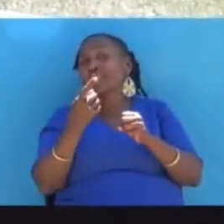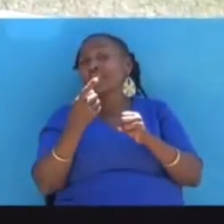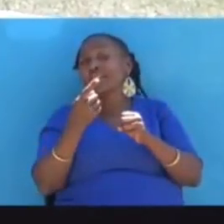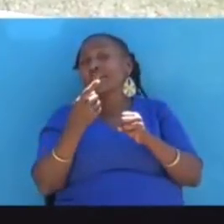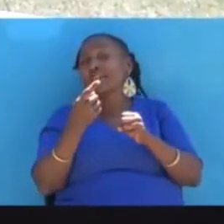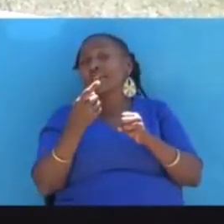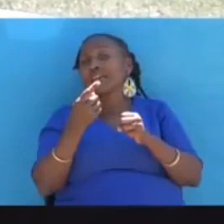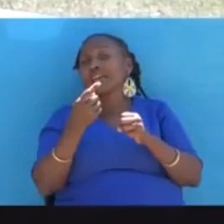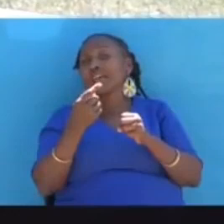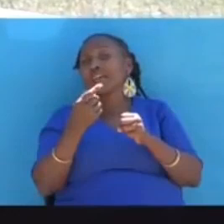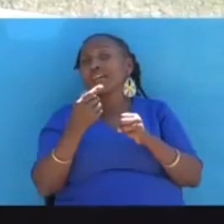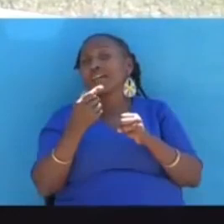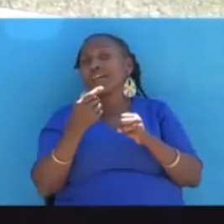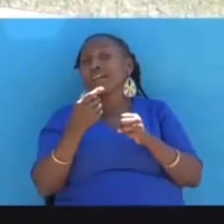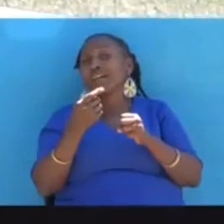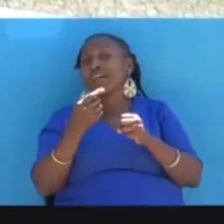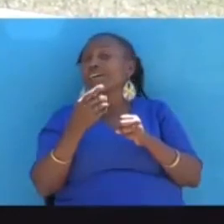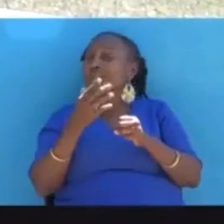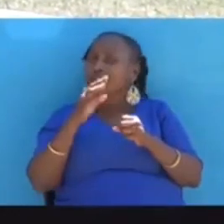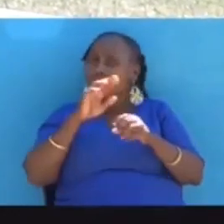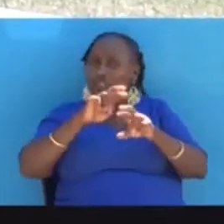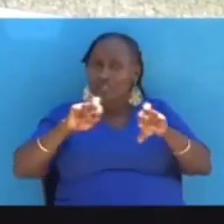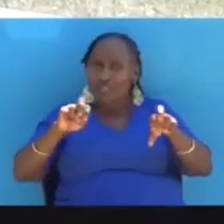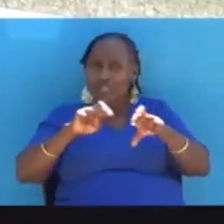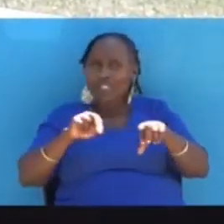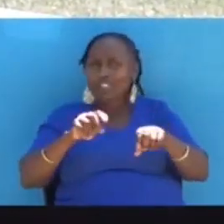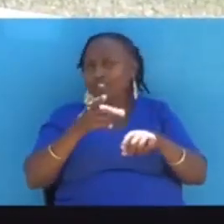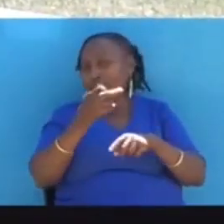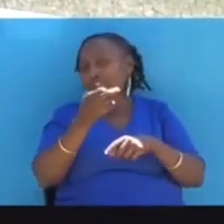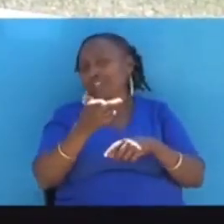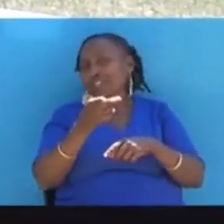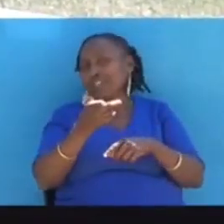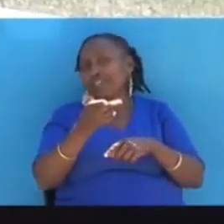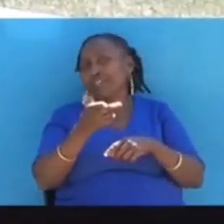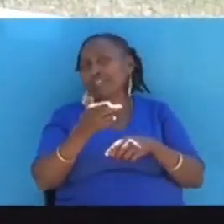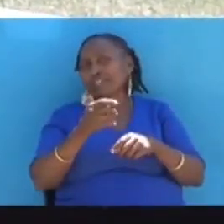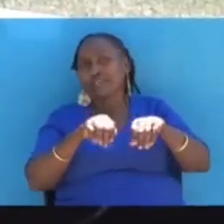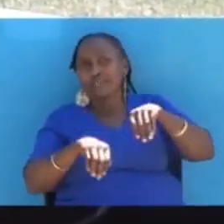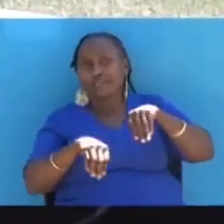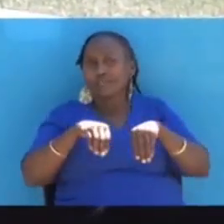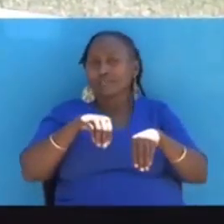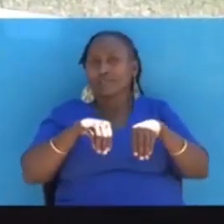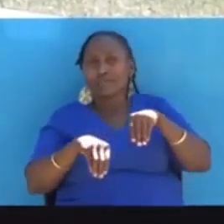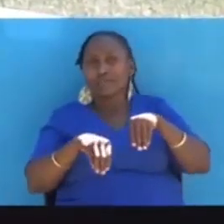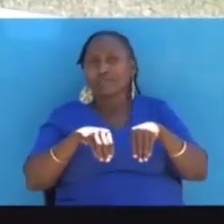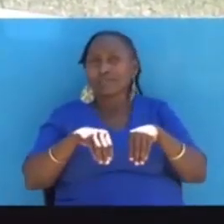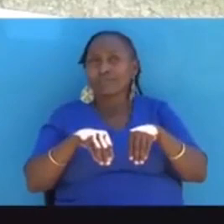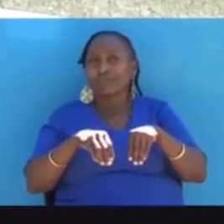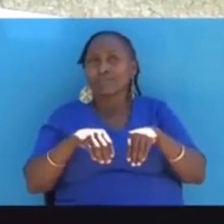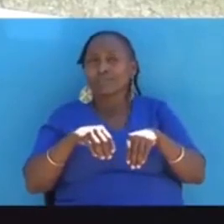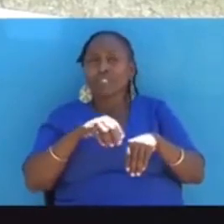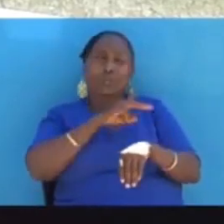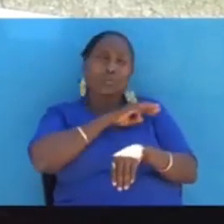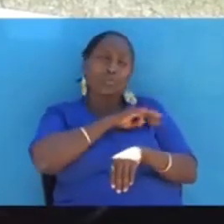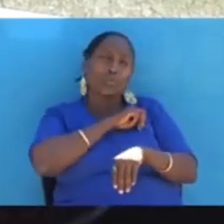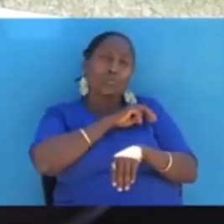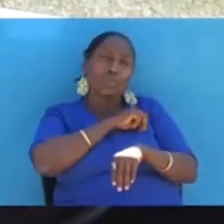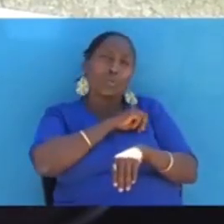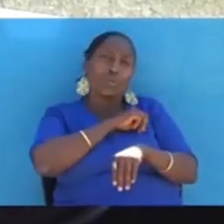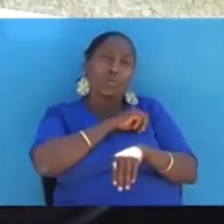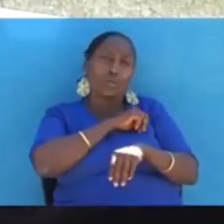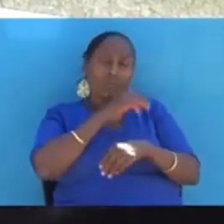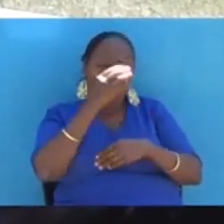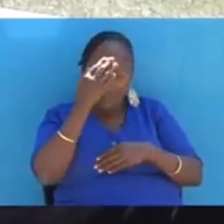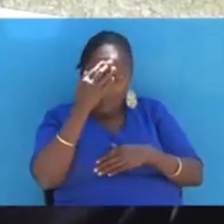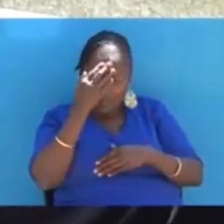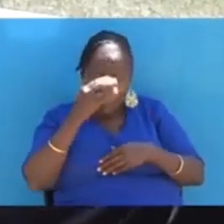yake. Akatafuta huyu ambaye ni physically challenged, kwa huruma yake na heshima